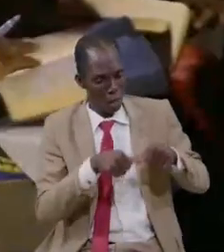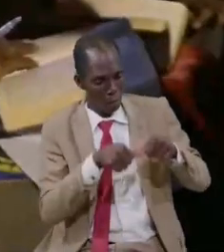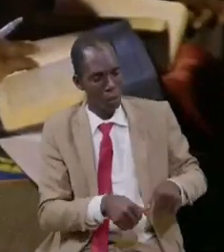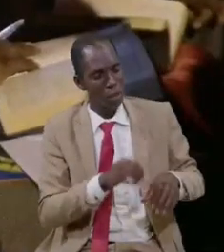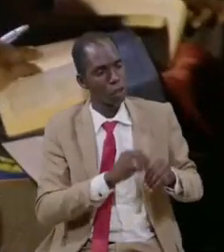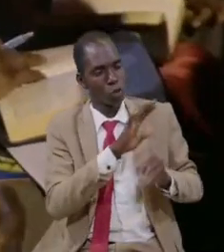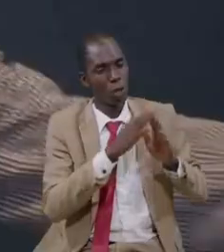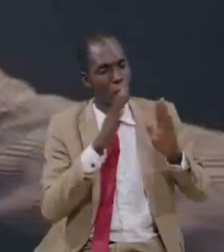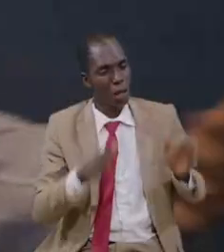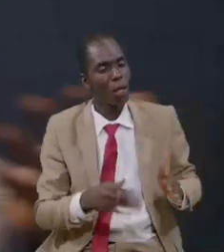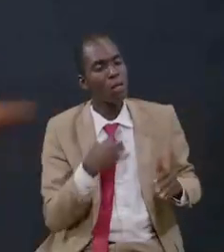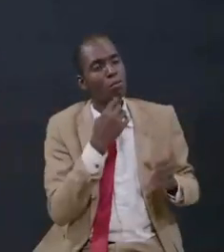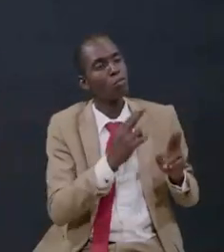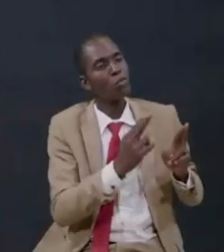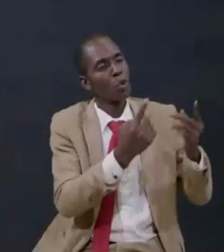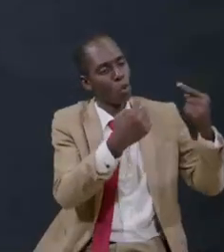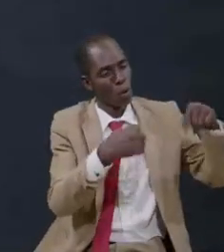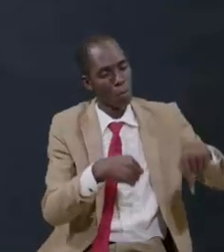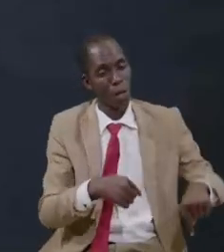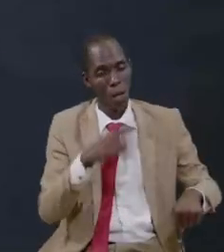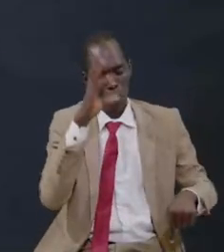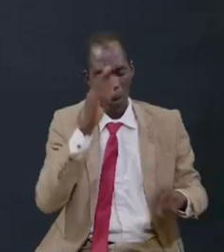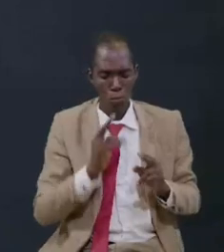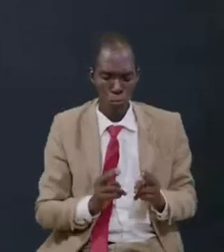Il s'est précipité, il est descendu